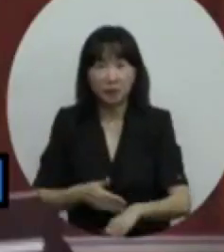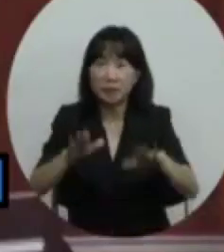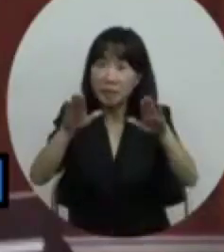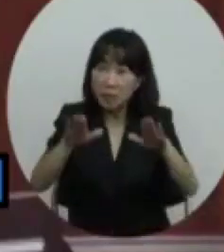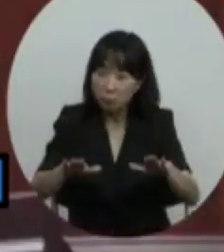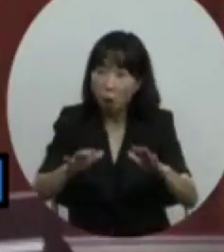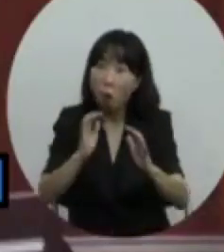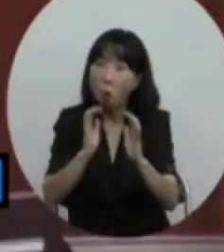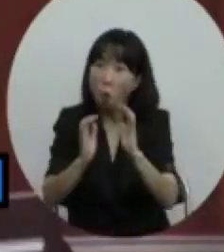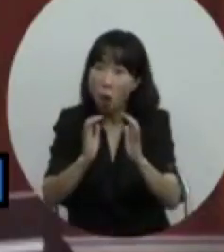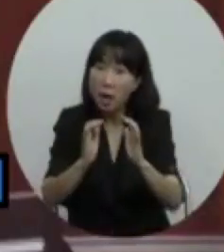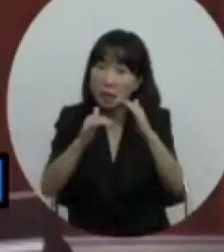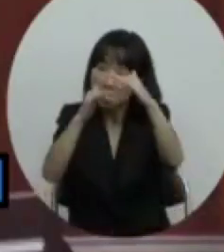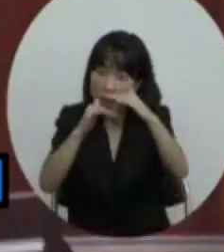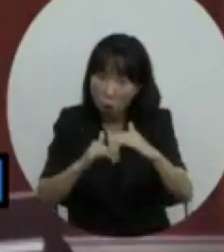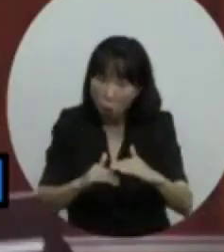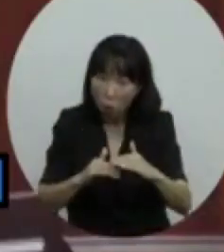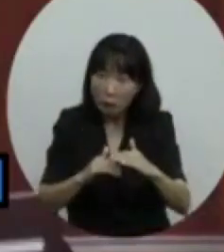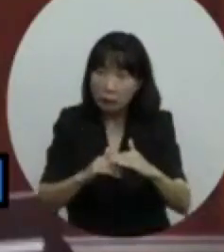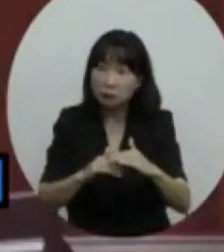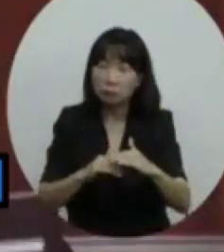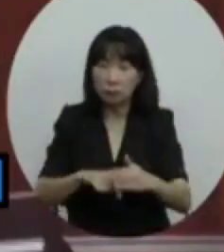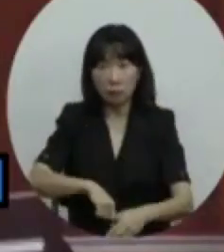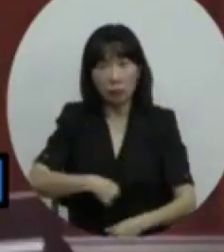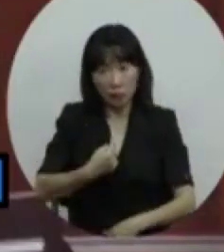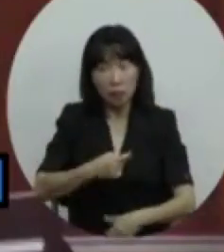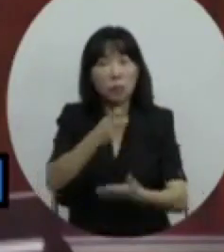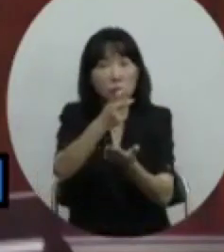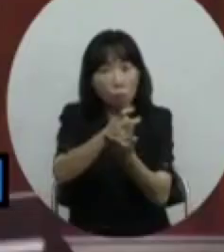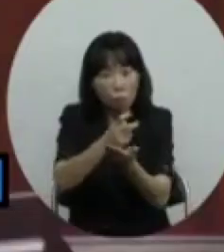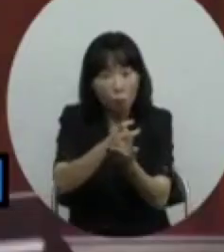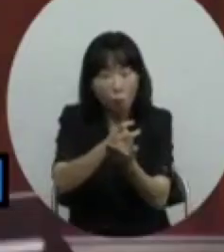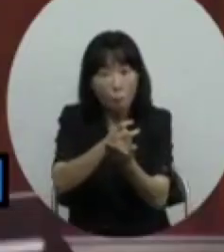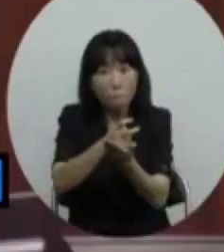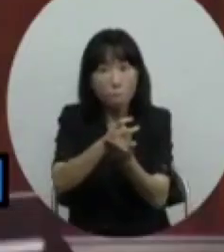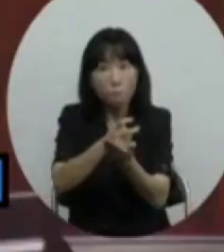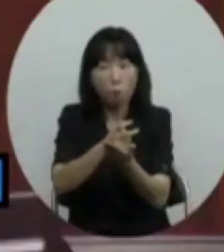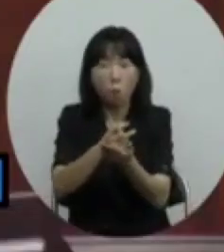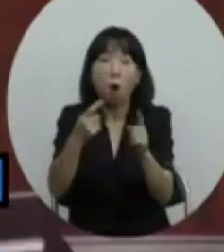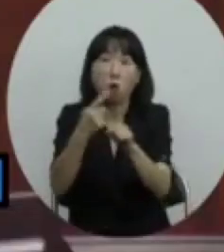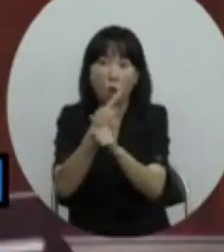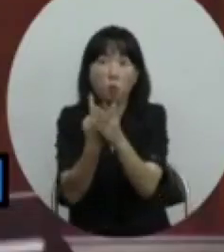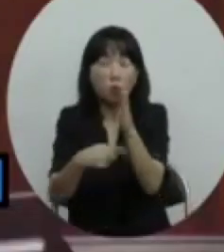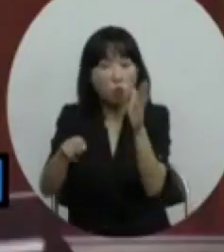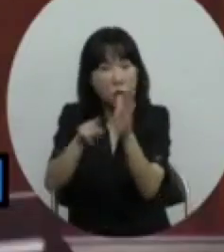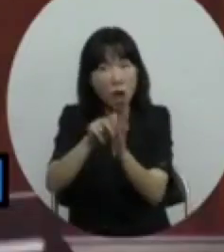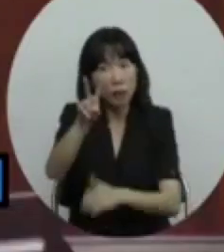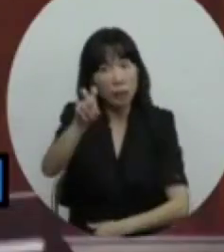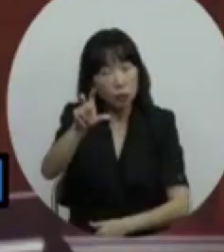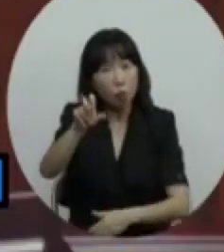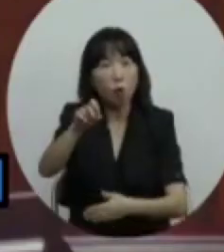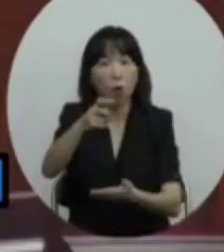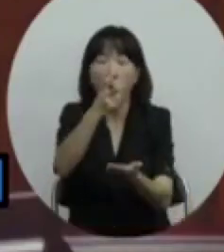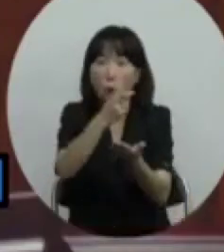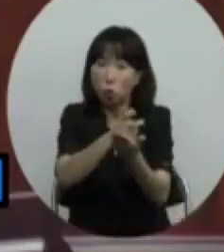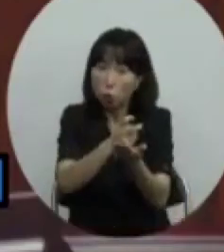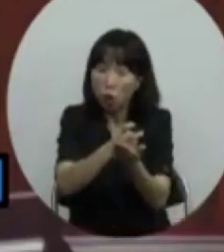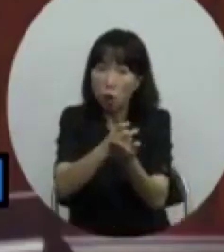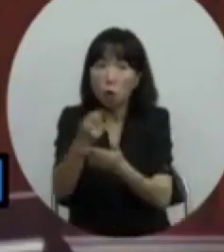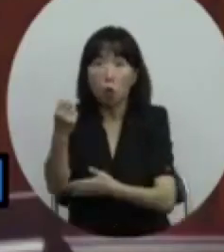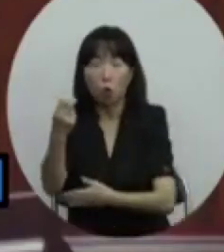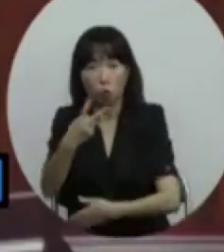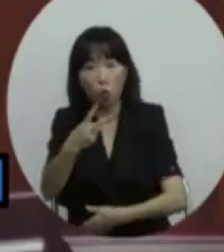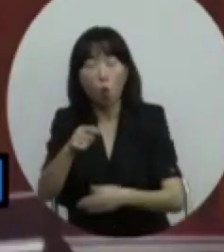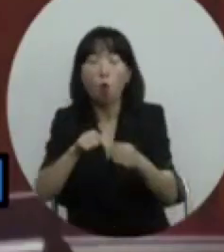임시회는 여주시 자치법규 자구체계 등 정비를 위한 25개 조례의 일부 개정에 관한